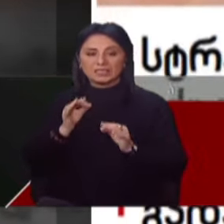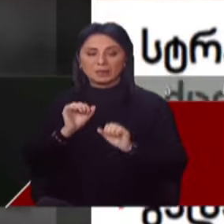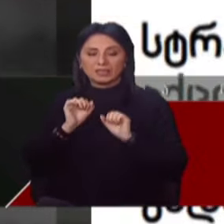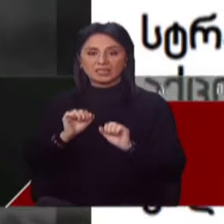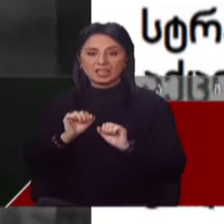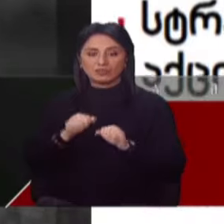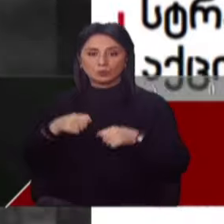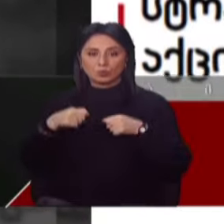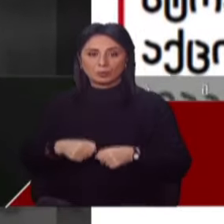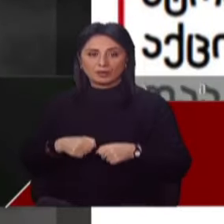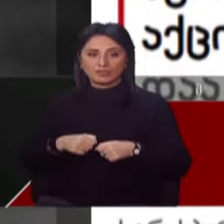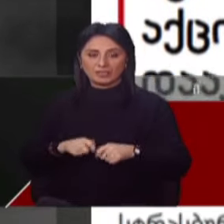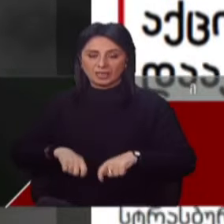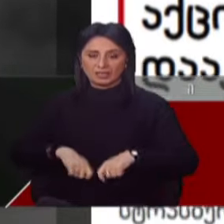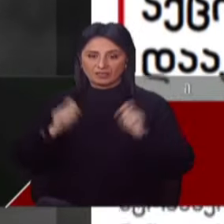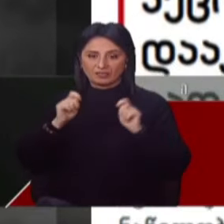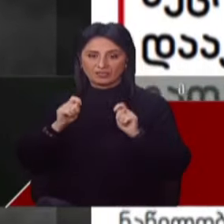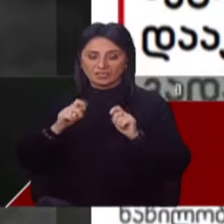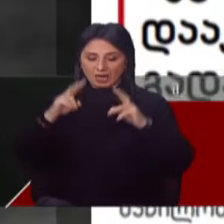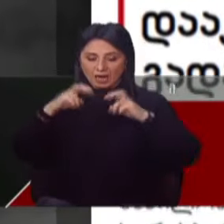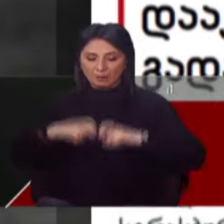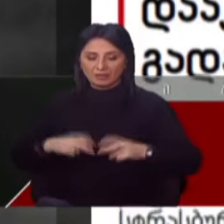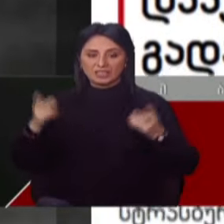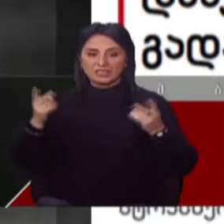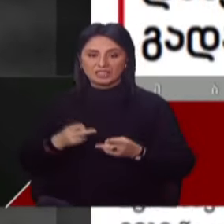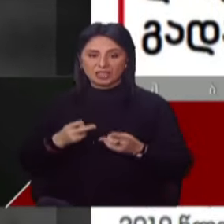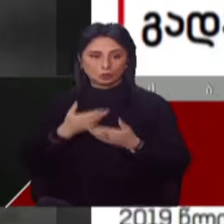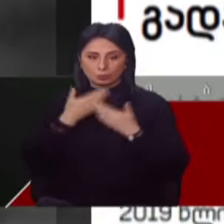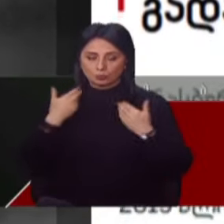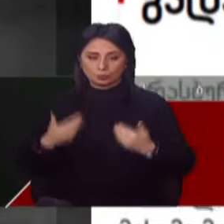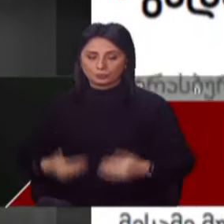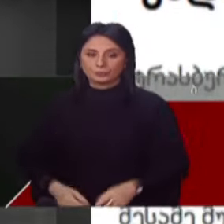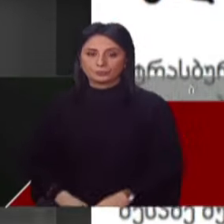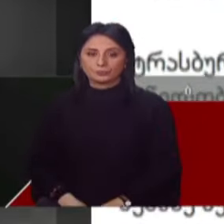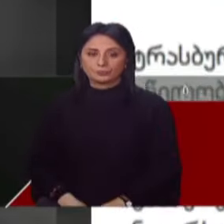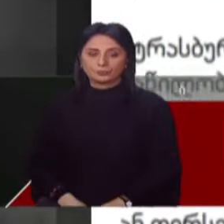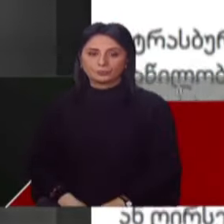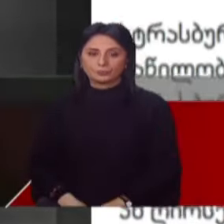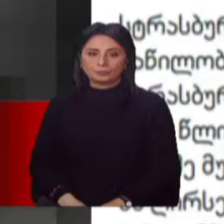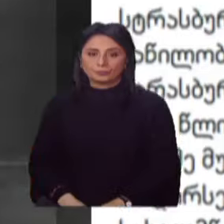დაცვის უფლება დარღვევის გამოკვლევის საჭიროება არ დგას.